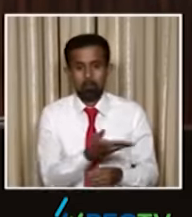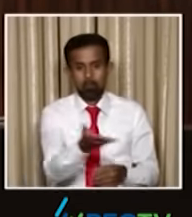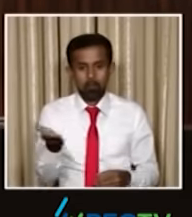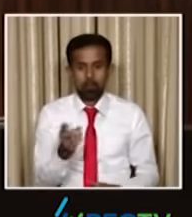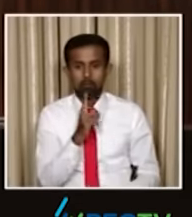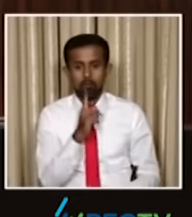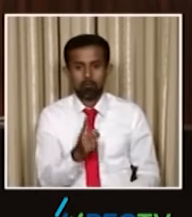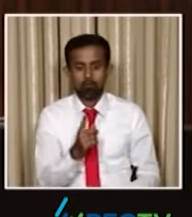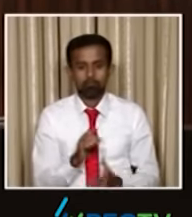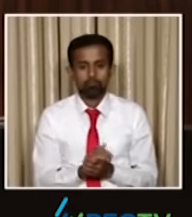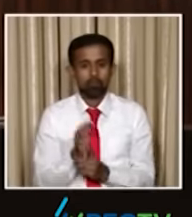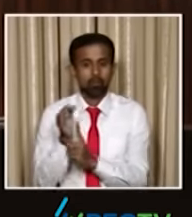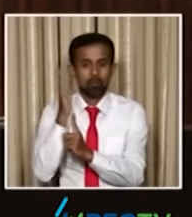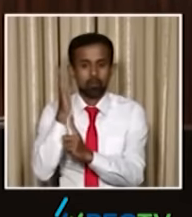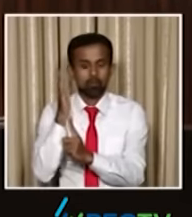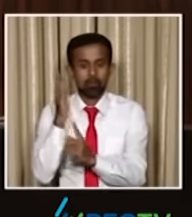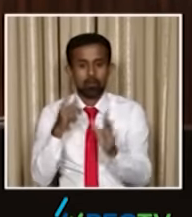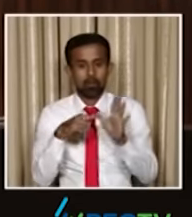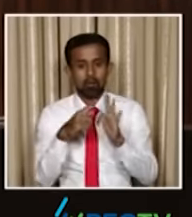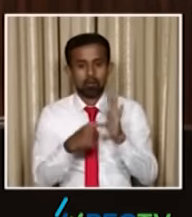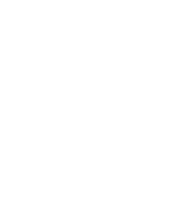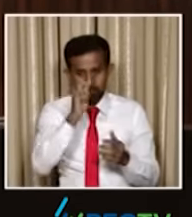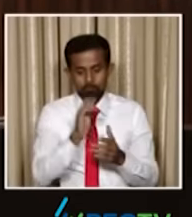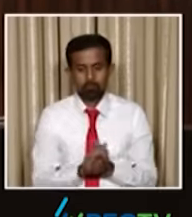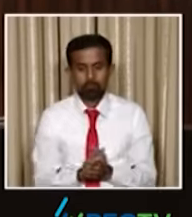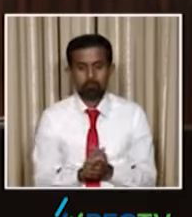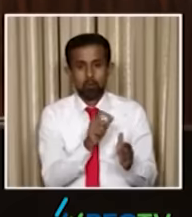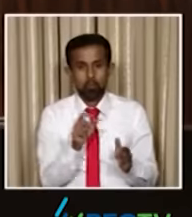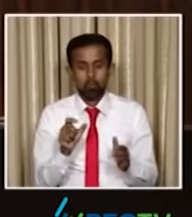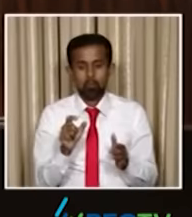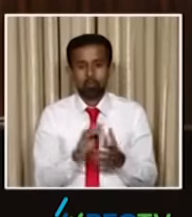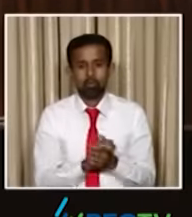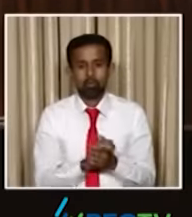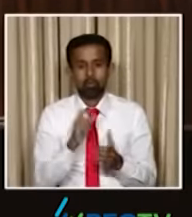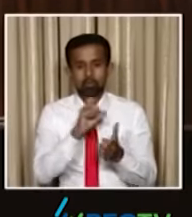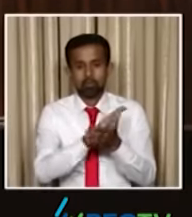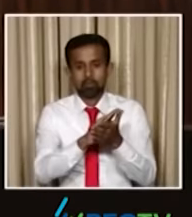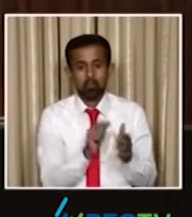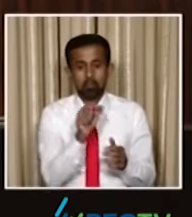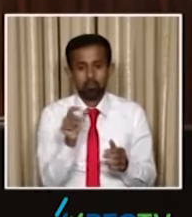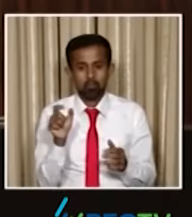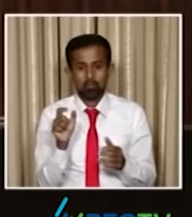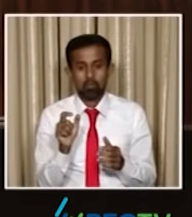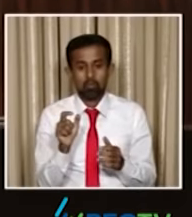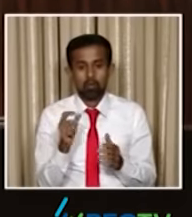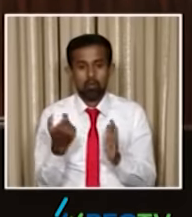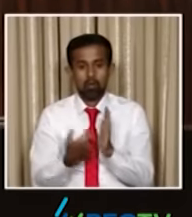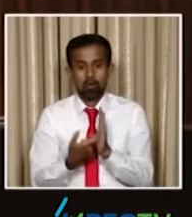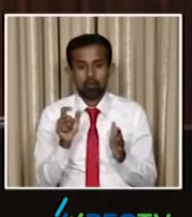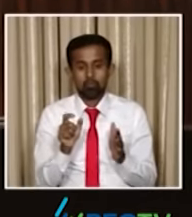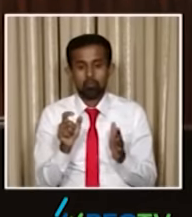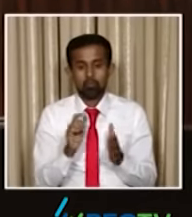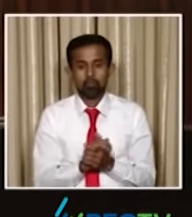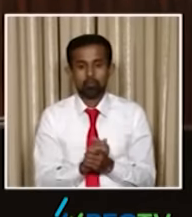දැනුම් දෙමි. සභාපති ගරු අජිත් රාජපක්ෂ මැතිතුමා, සමාජික ගරු චමල් රාජපක්ෂ මැතිතුමා, ගරු රමේෂ් පතිරණ